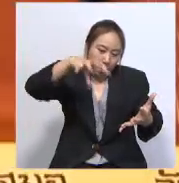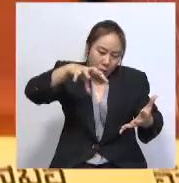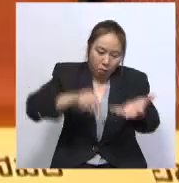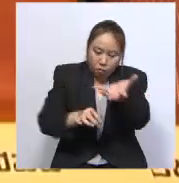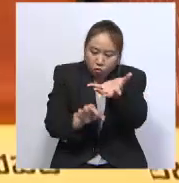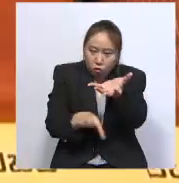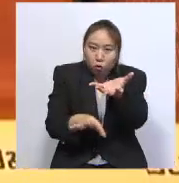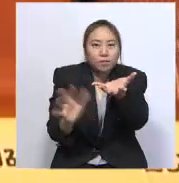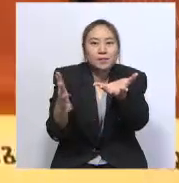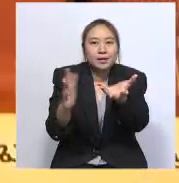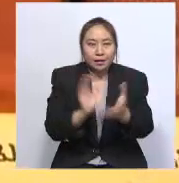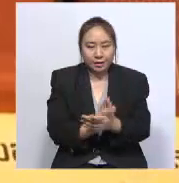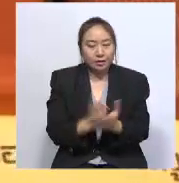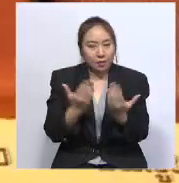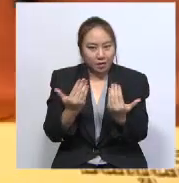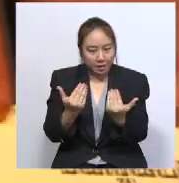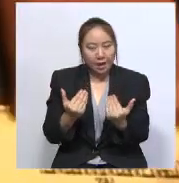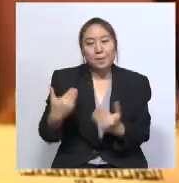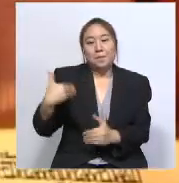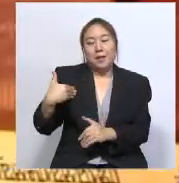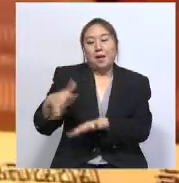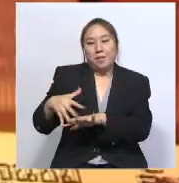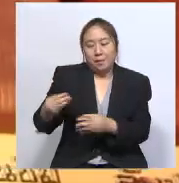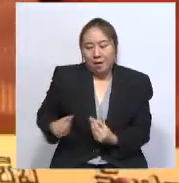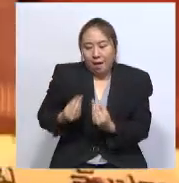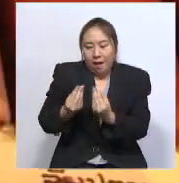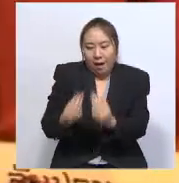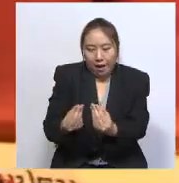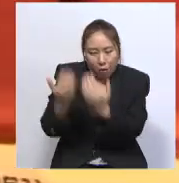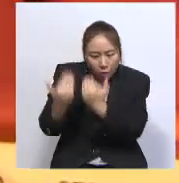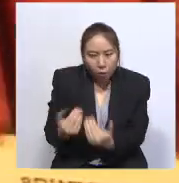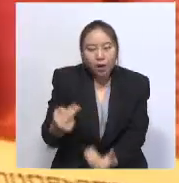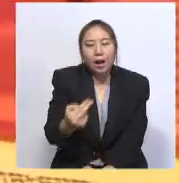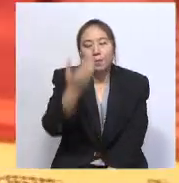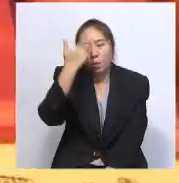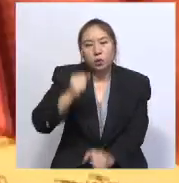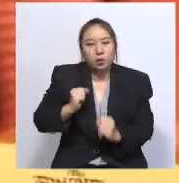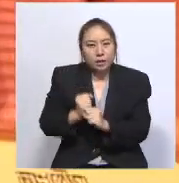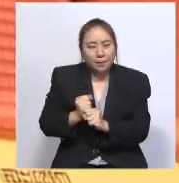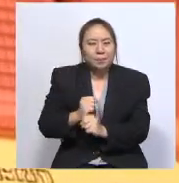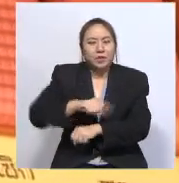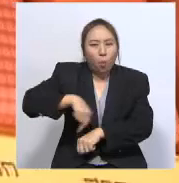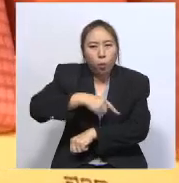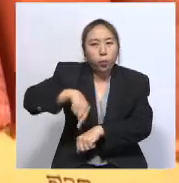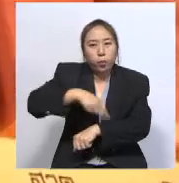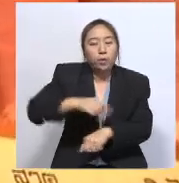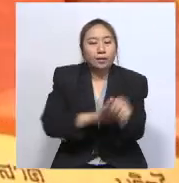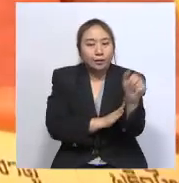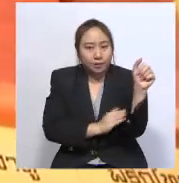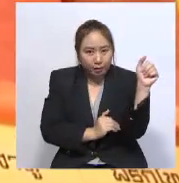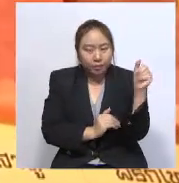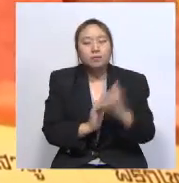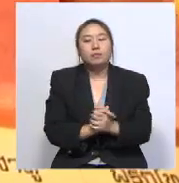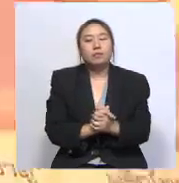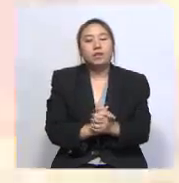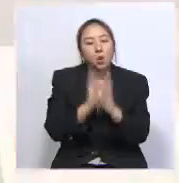าโฮลมอบไว้เป็นมรดกเฉพาะทายาทคนพิเศษที่สุดเนื่องจากต้องลงทุนลงแรงและใช้เวลานานชาวบ้านมักนำม